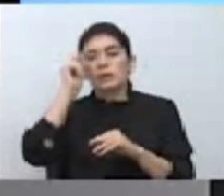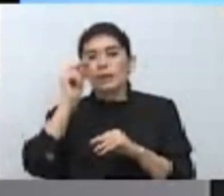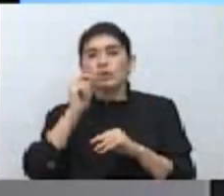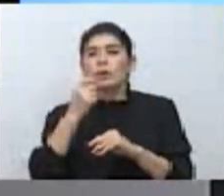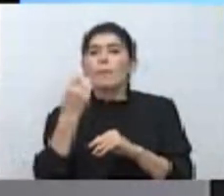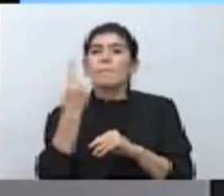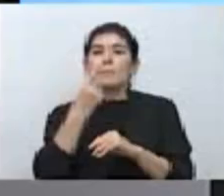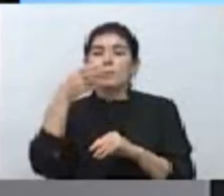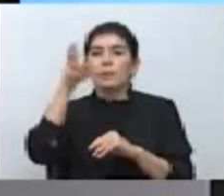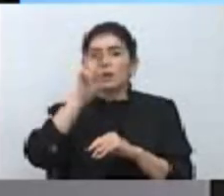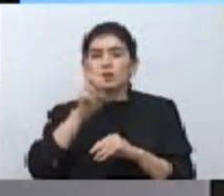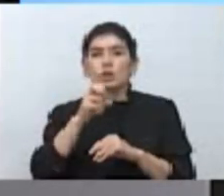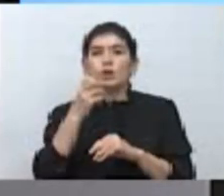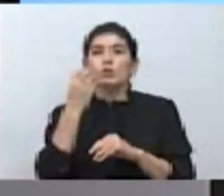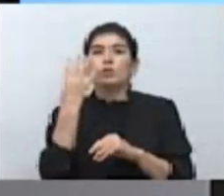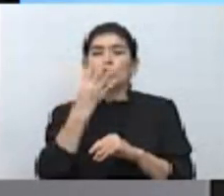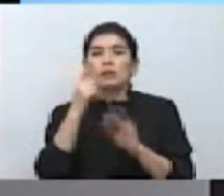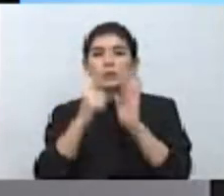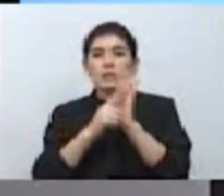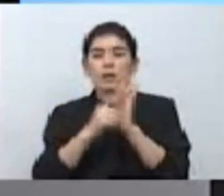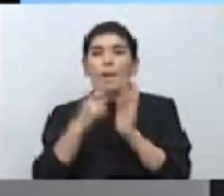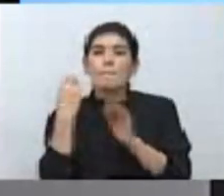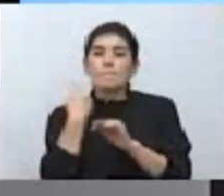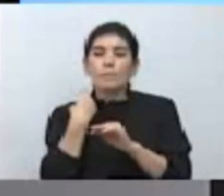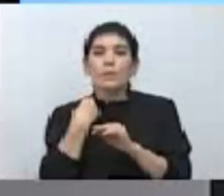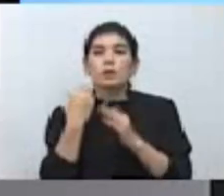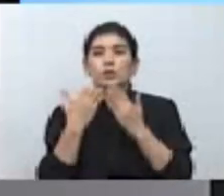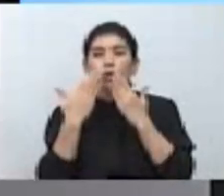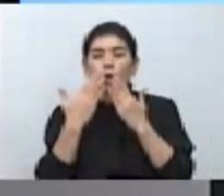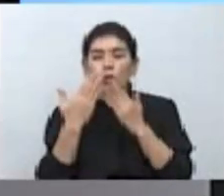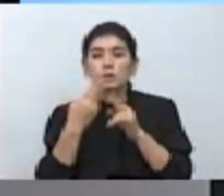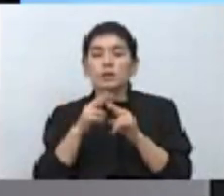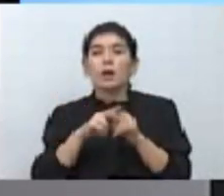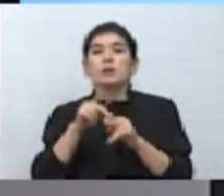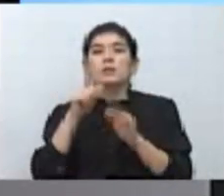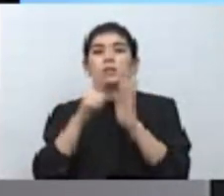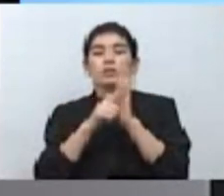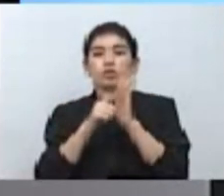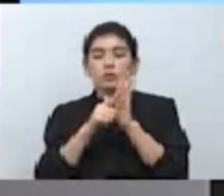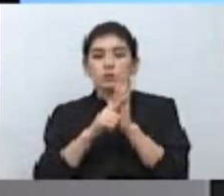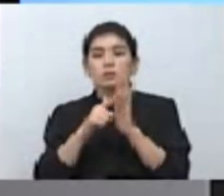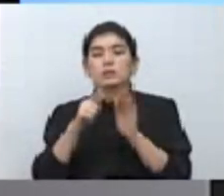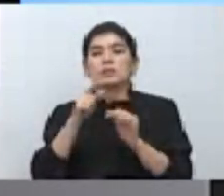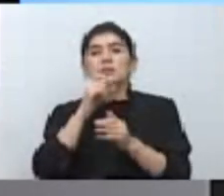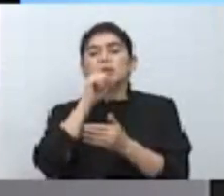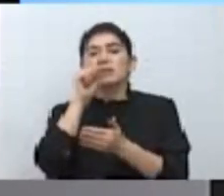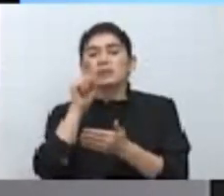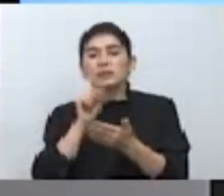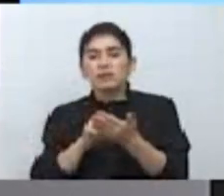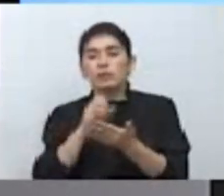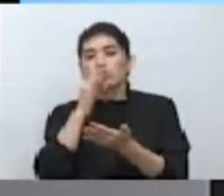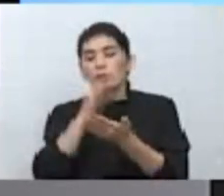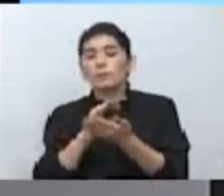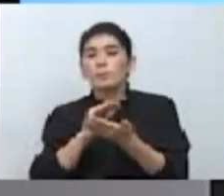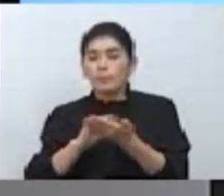darsligimizdagi birinchi paragraf 4-7 betdagi mavzularni o'qishingiz va 7 betdagi savol va topshiriqlarga javob